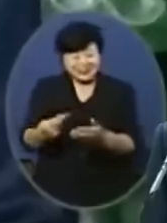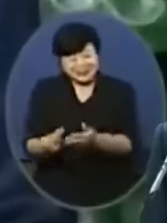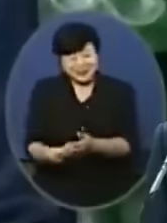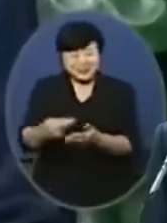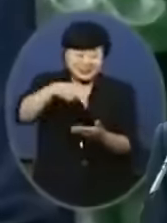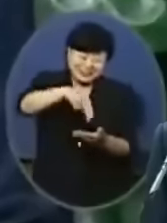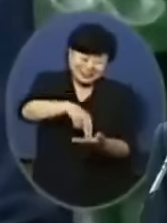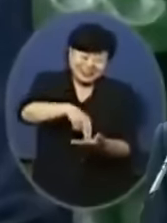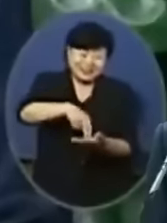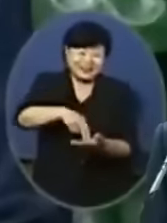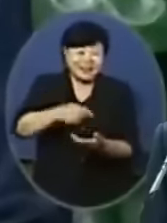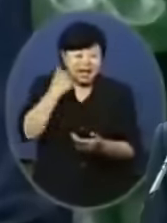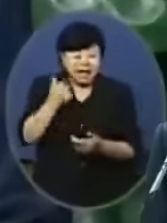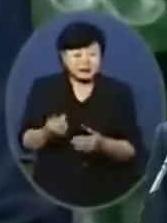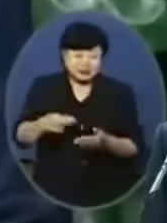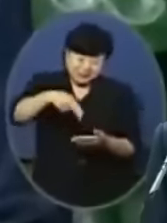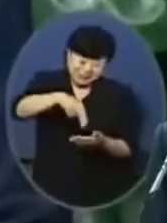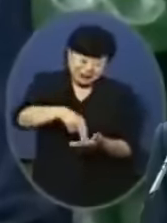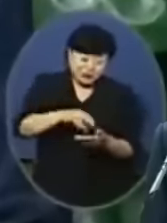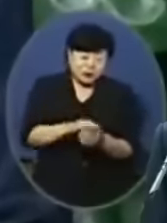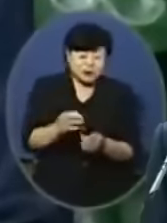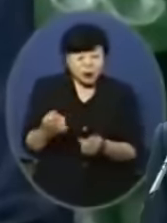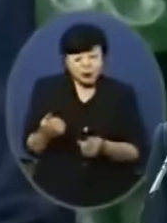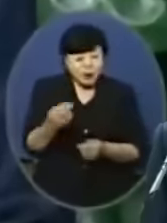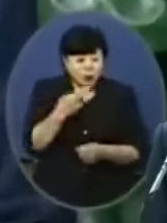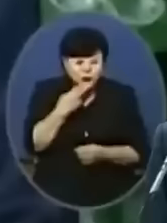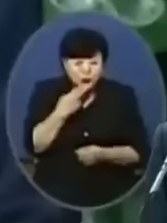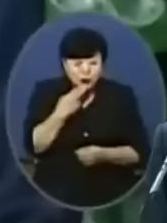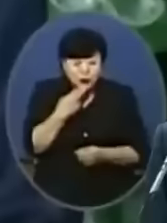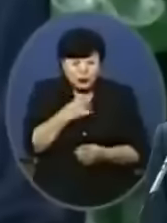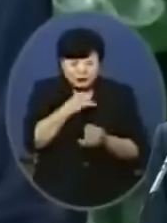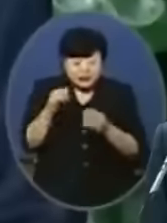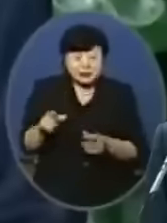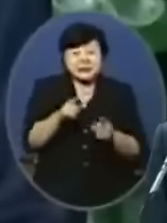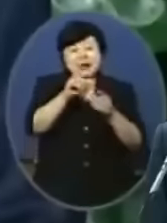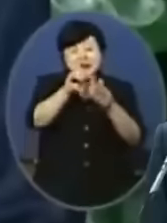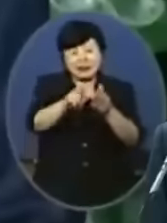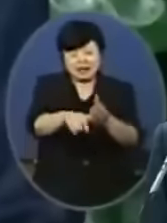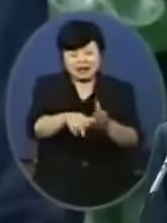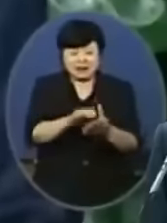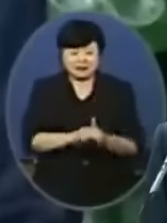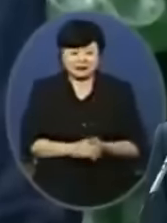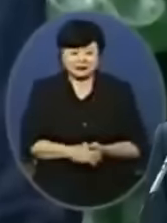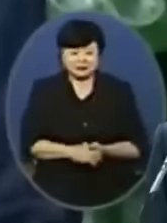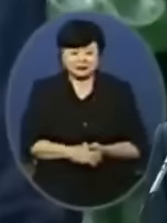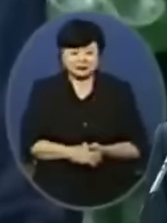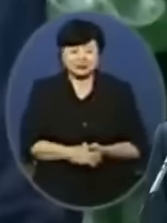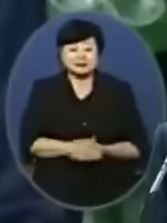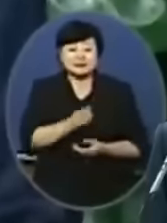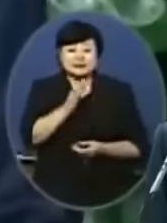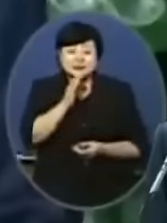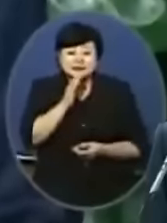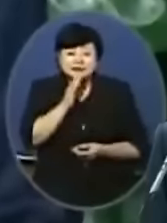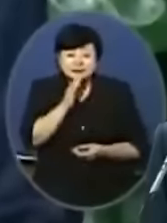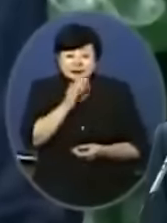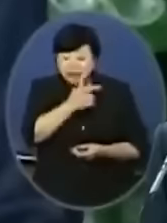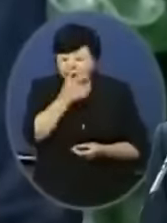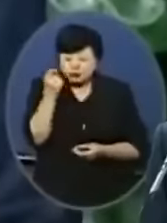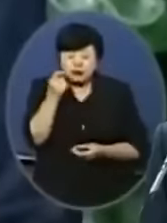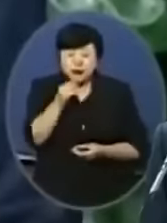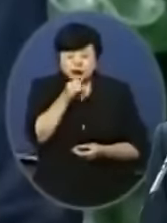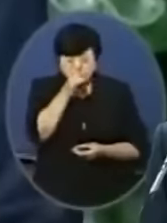달랑 달려서 아프지가 않는 것입니다. 인생을 살면은 인생의